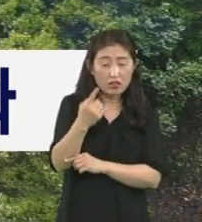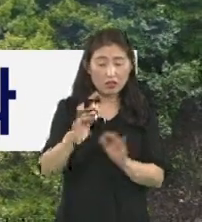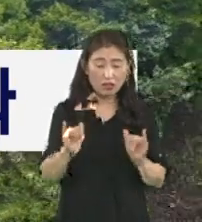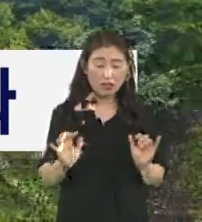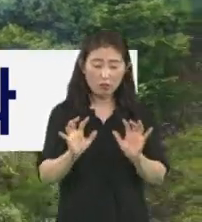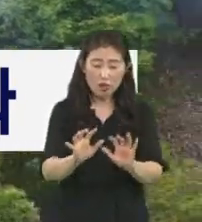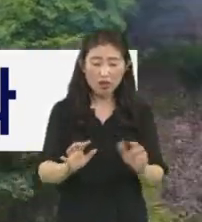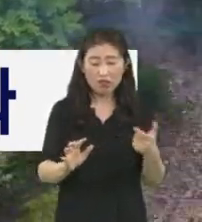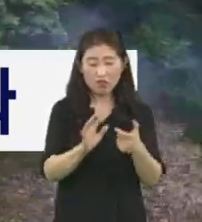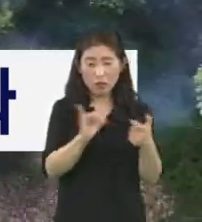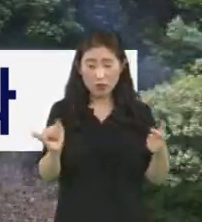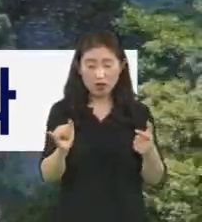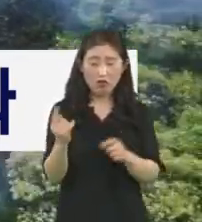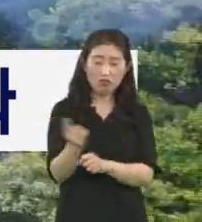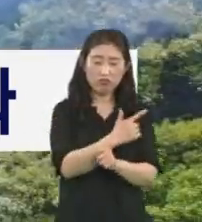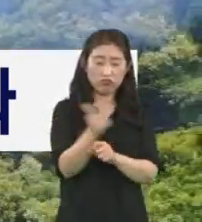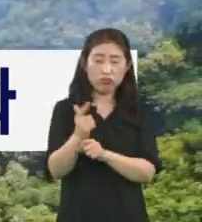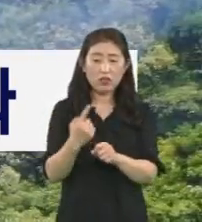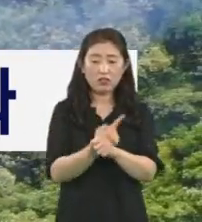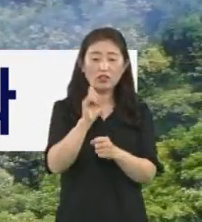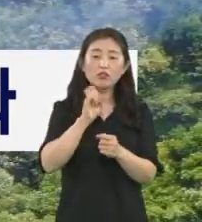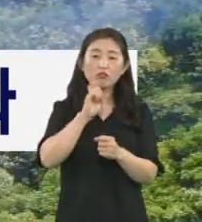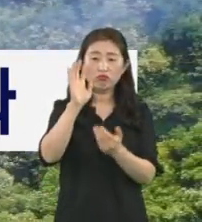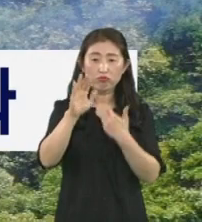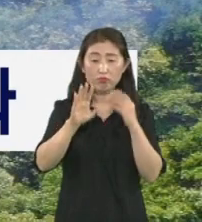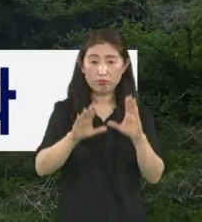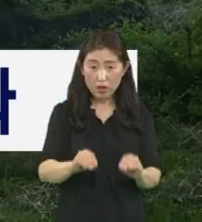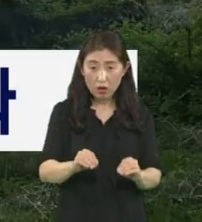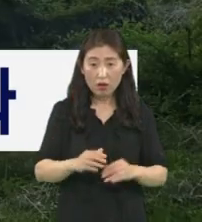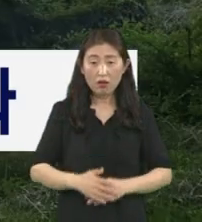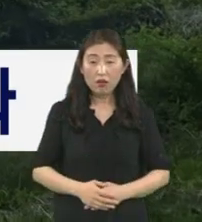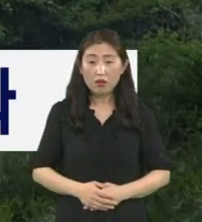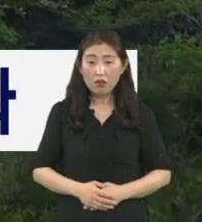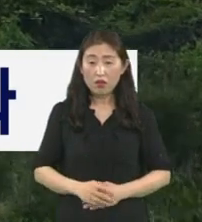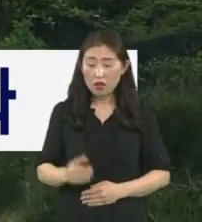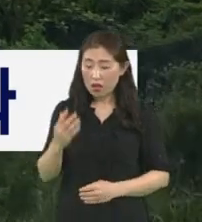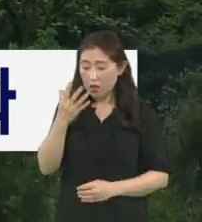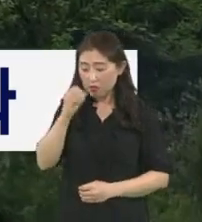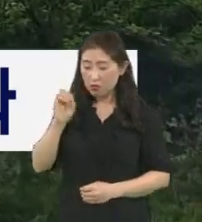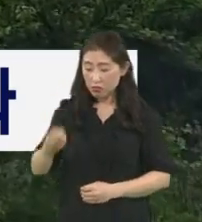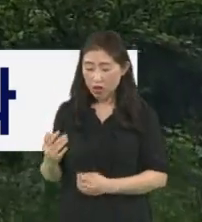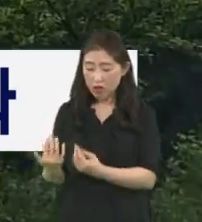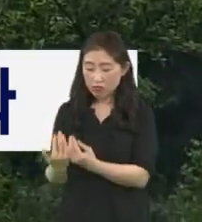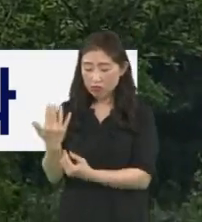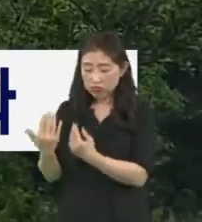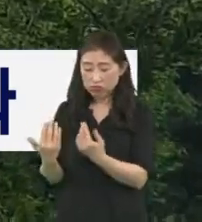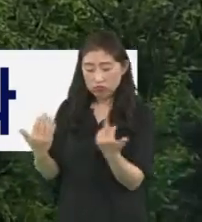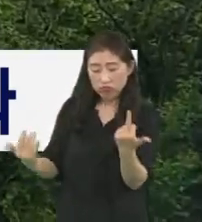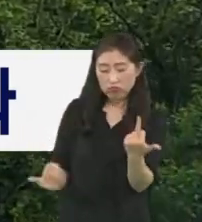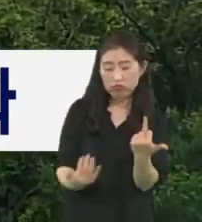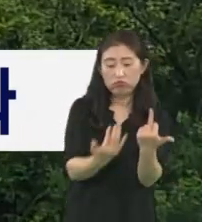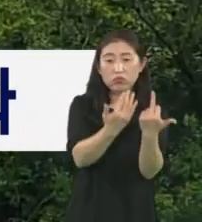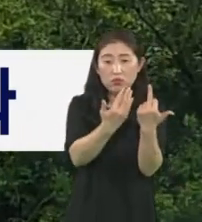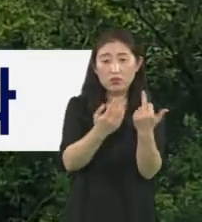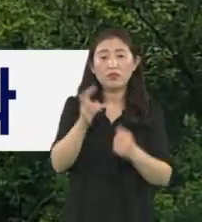60여 명을 동원해 1시간 10분 만에 진화했습니다. 산림청은 쓰레기를 소각하던 중 불이 옮겨붙어